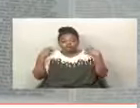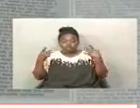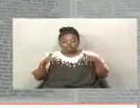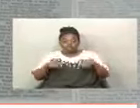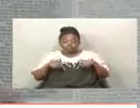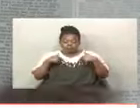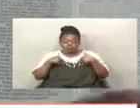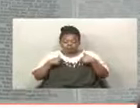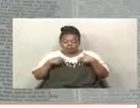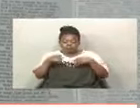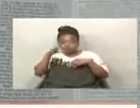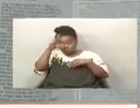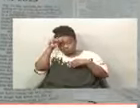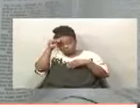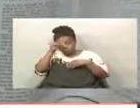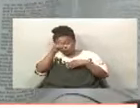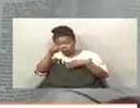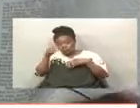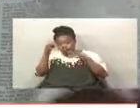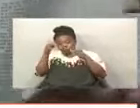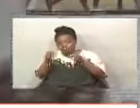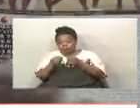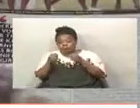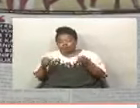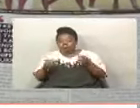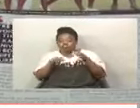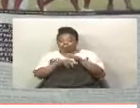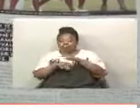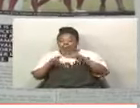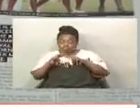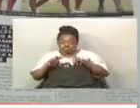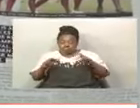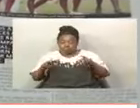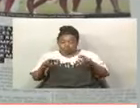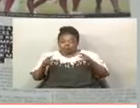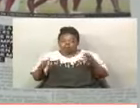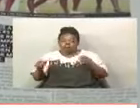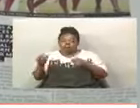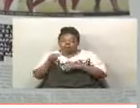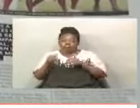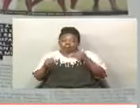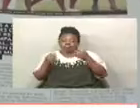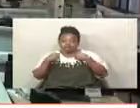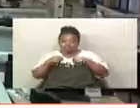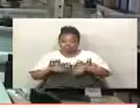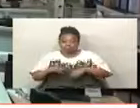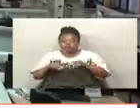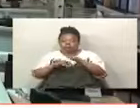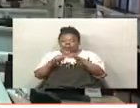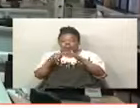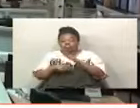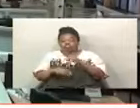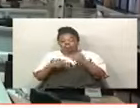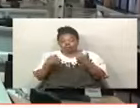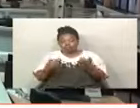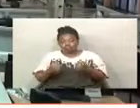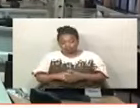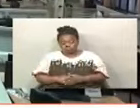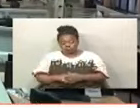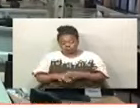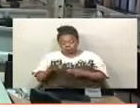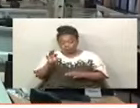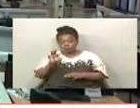obolam. Ebiye njigiriz. Ebiye mauli nebila la bienje. Irangwa sisile kuno njizo kwe chikugo. Kwe bako za kusinzida kubiru wakati. David mkule mkupa